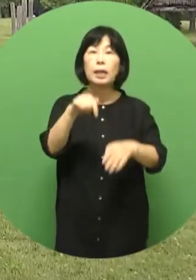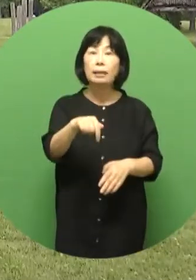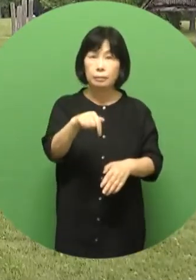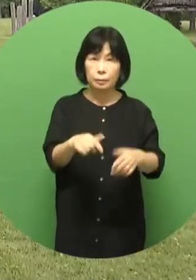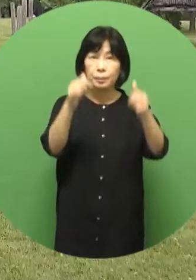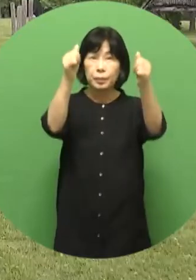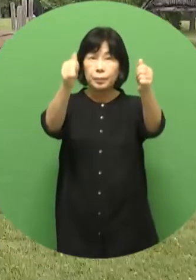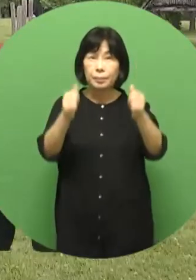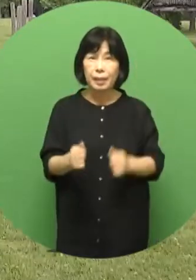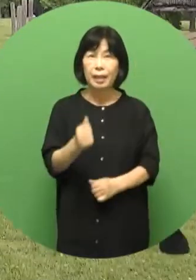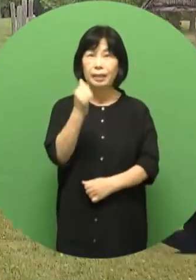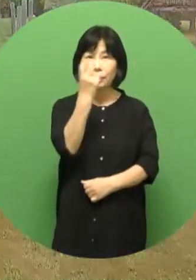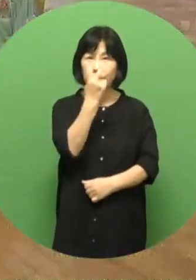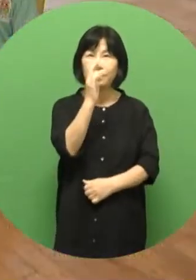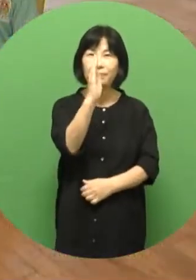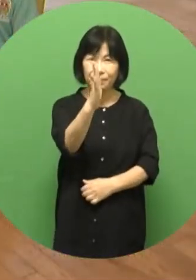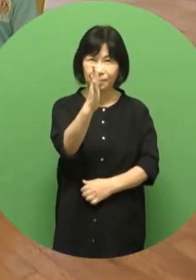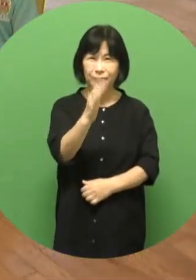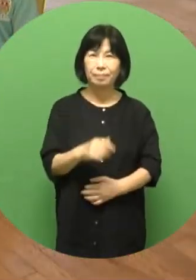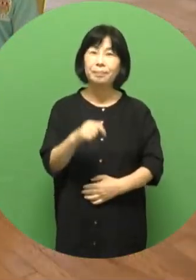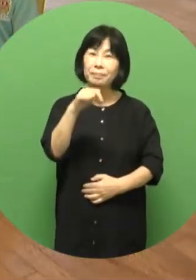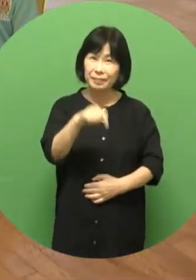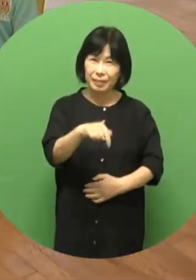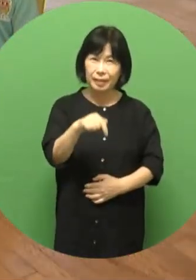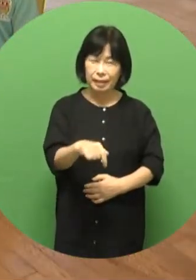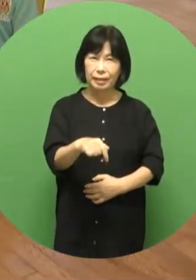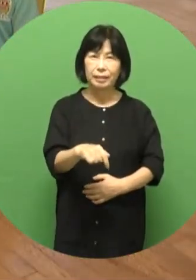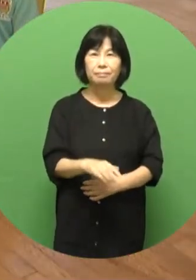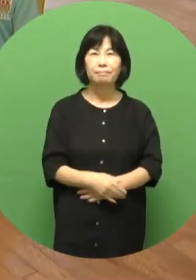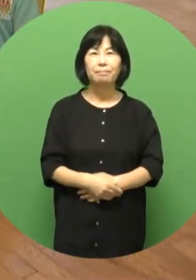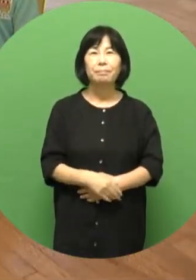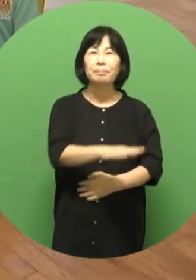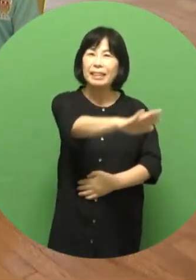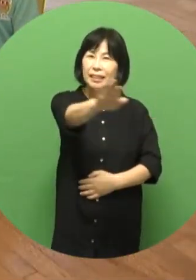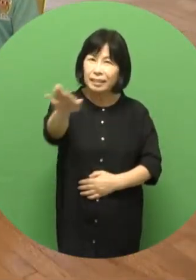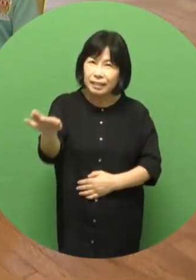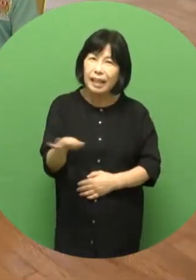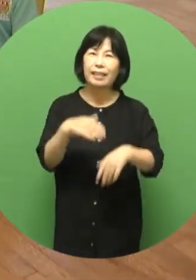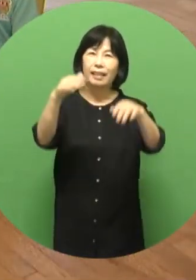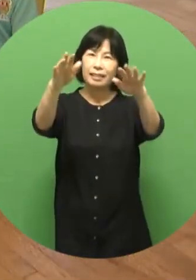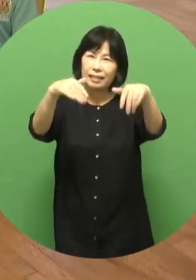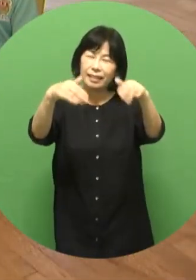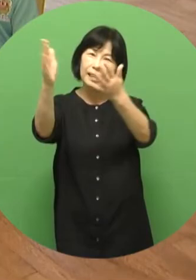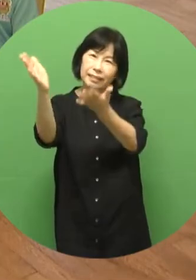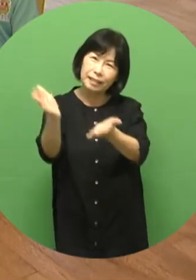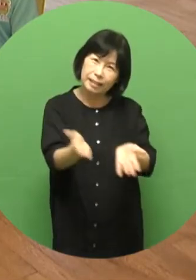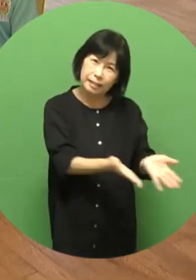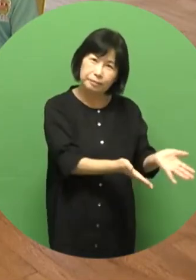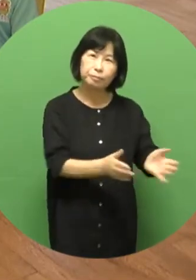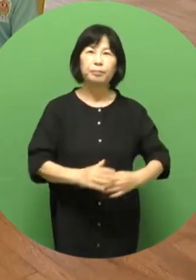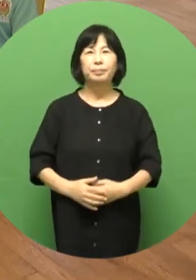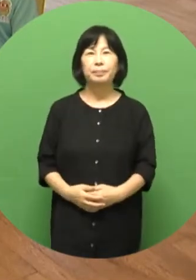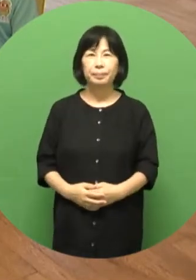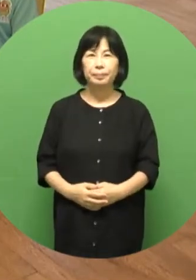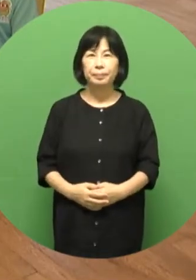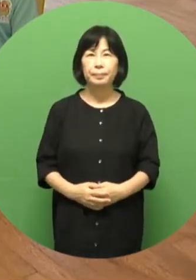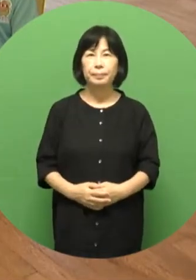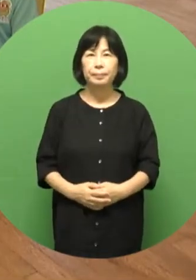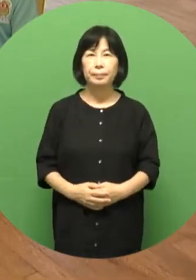ームページをご覧ください。 御所の遺跡にみんなで来てください